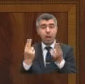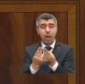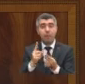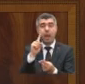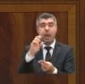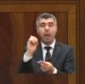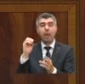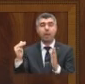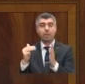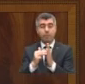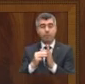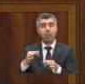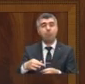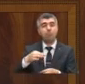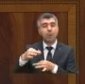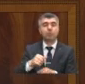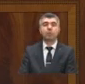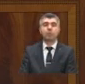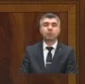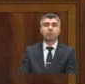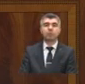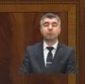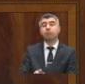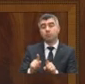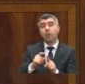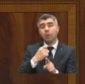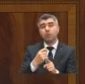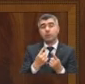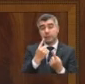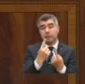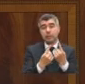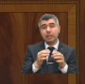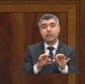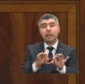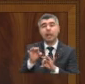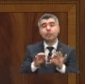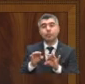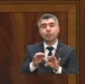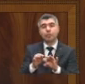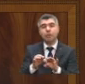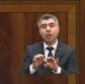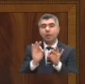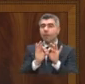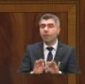مكعب، في ظل عدم تنزيل الاستراتيجية لتطوير قطاع الماء